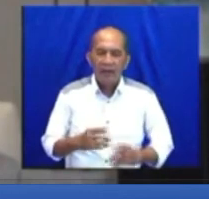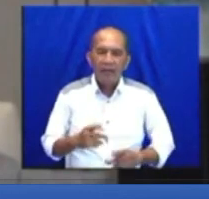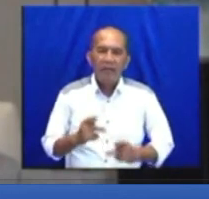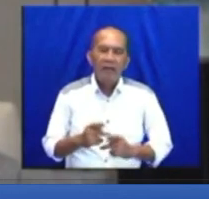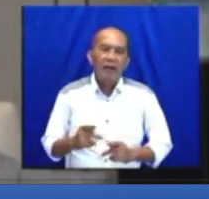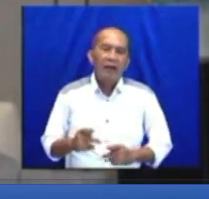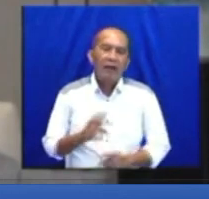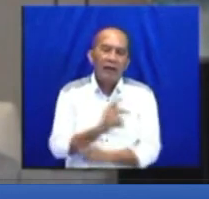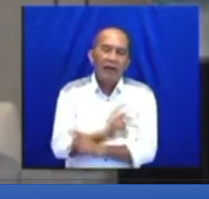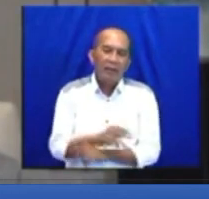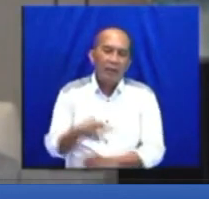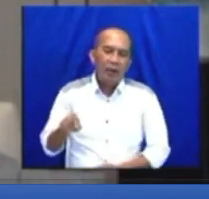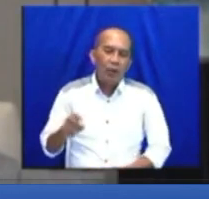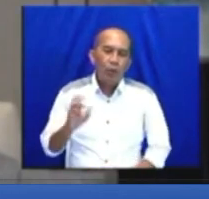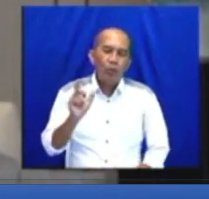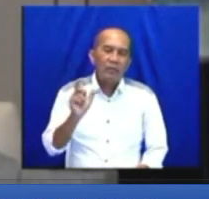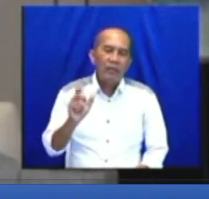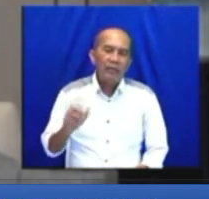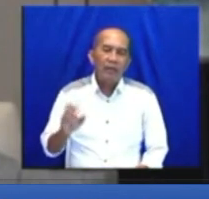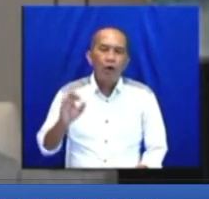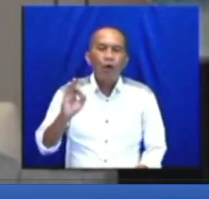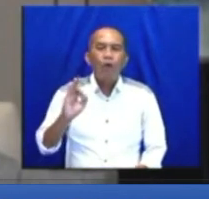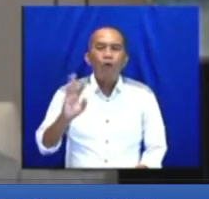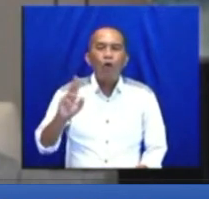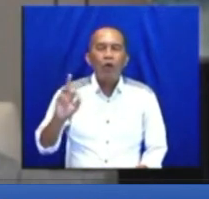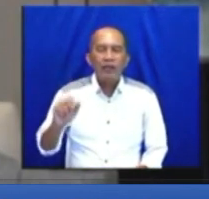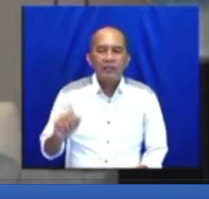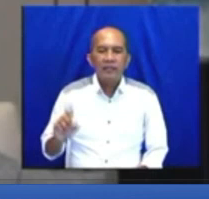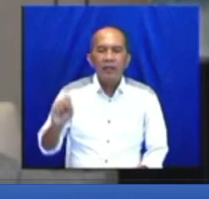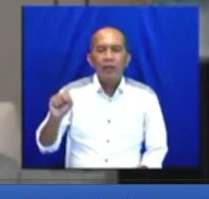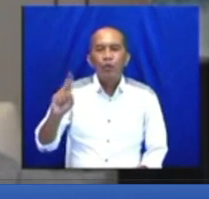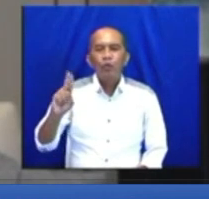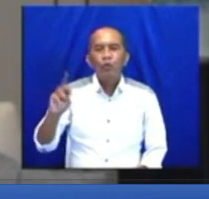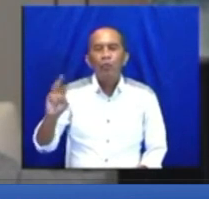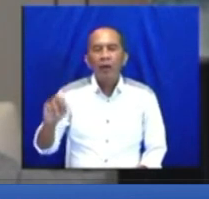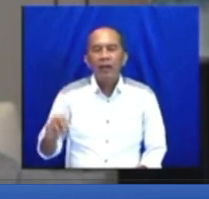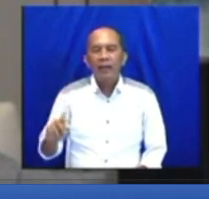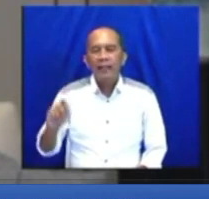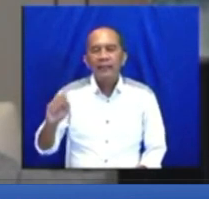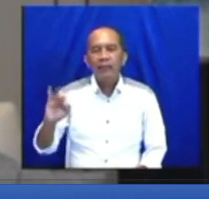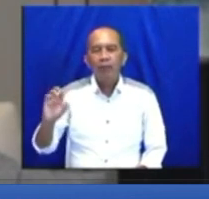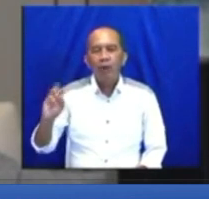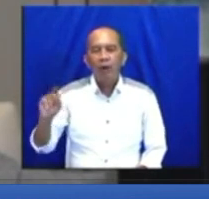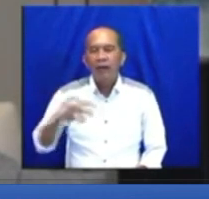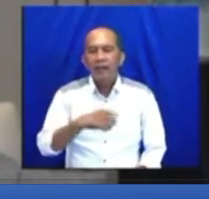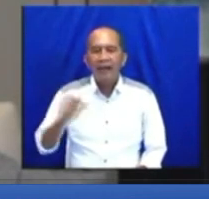Flores, Sumba, Timor, dan Alor atau